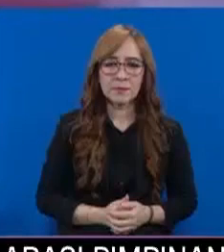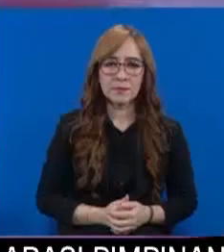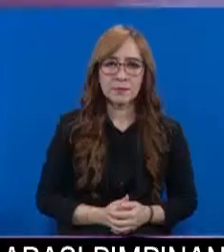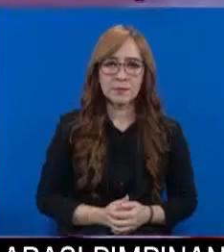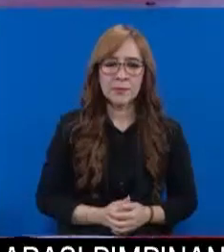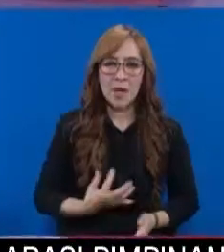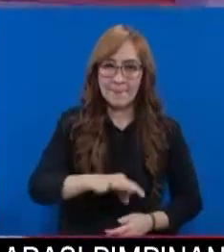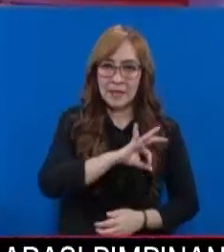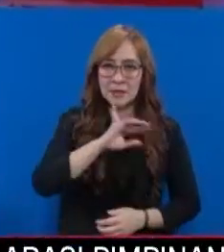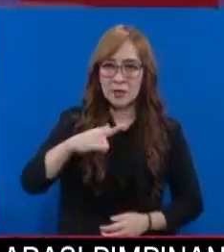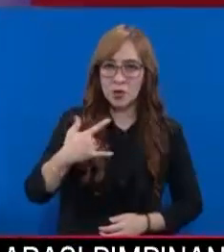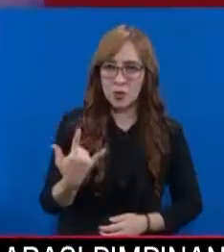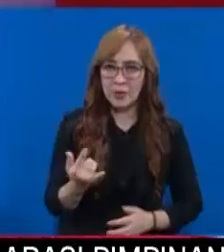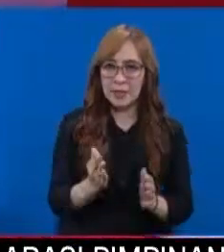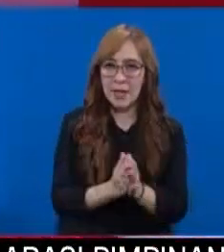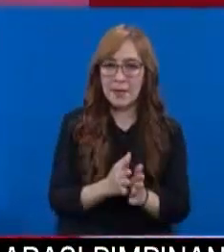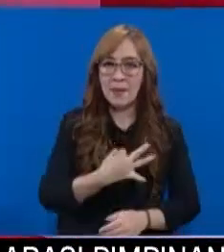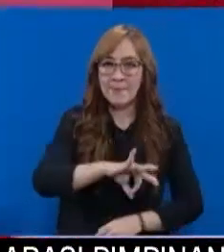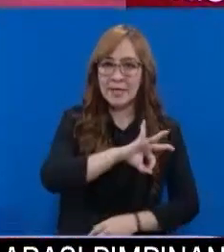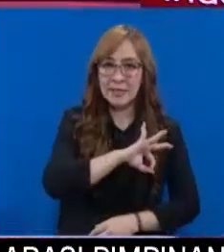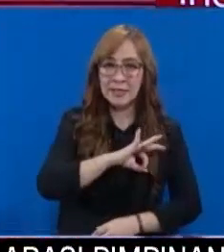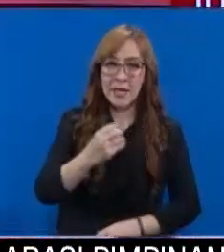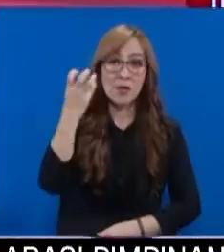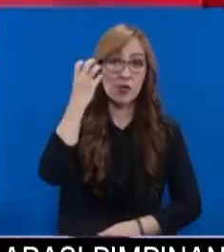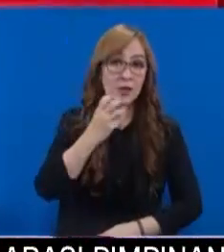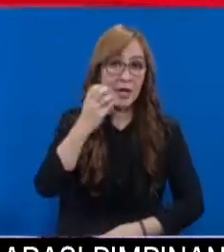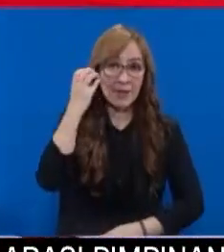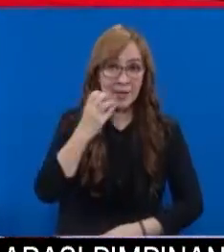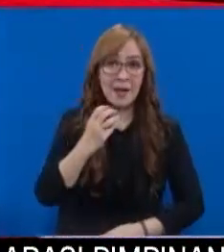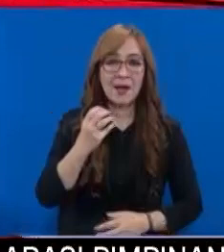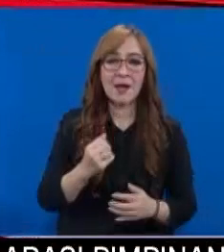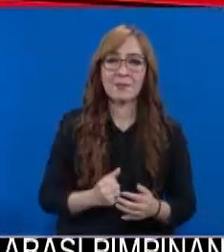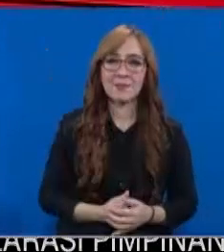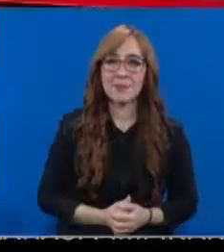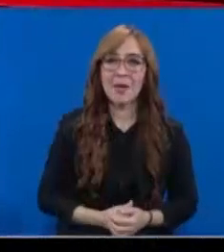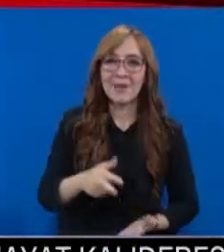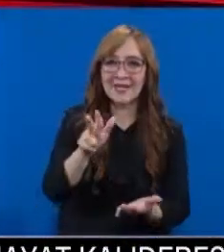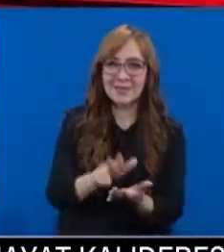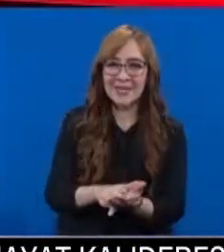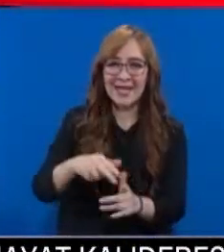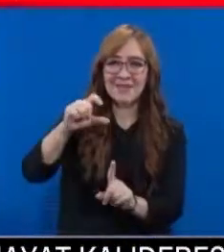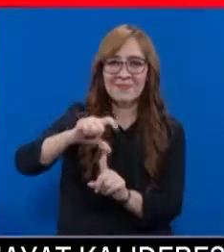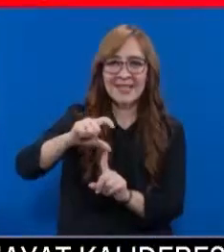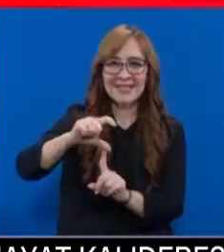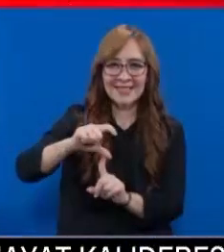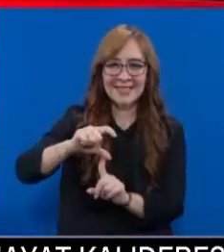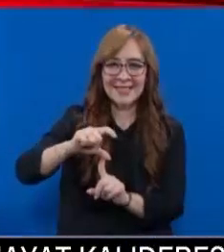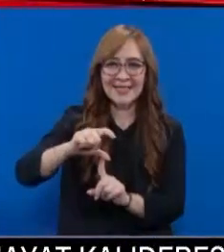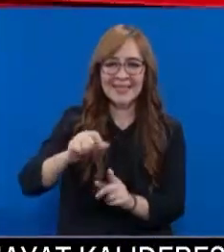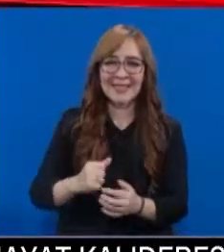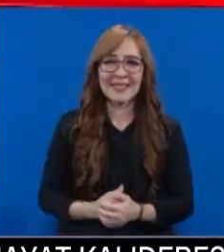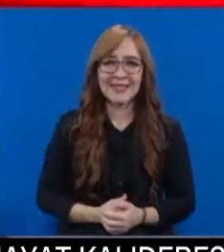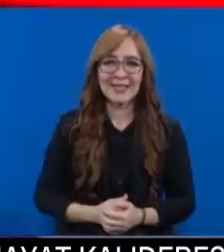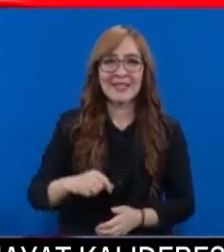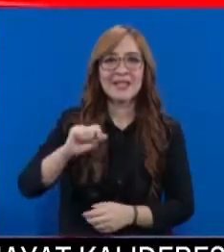Presiden Joko Widodo dan presiden Uni Emirat Arab Syekh Muhammad bin Zaid Al nahyan meresmikan Masjid Raya Syekh Zaid